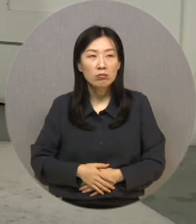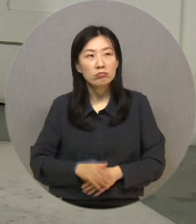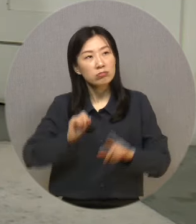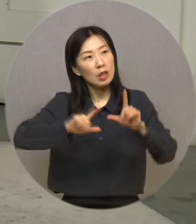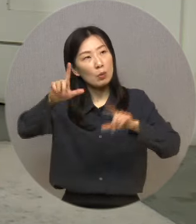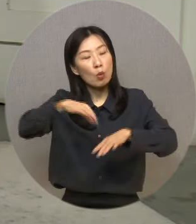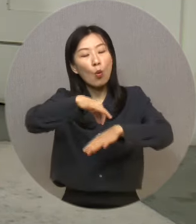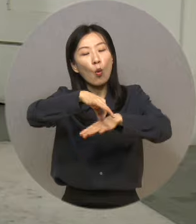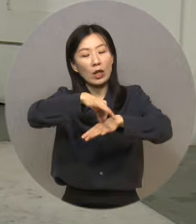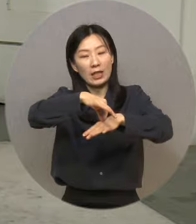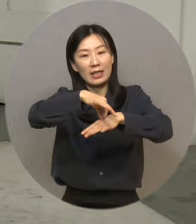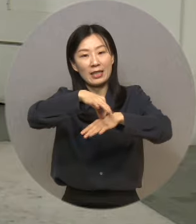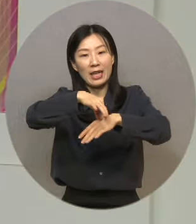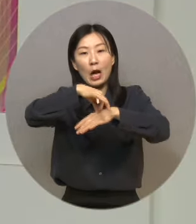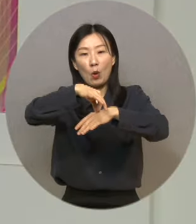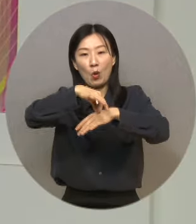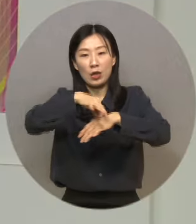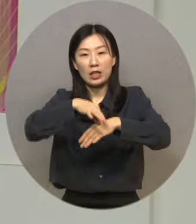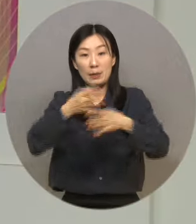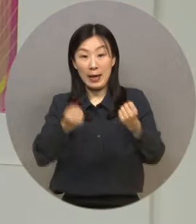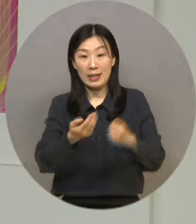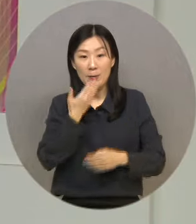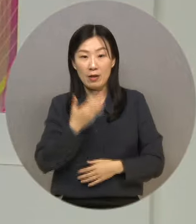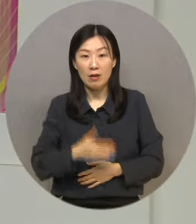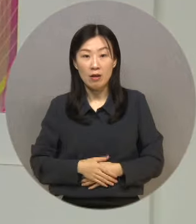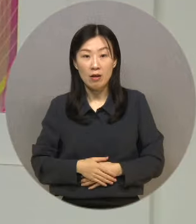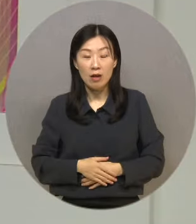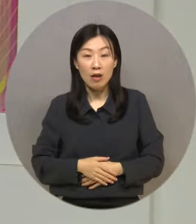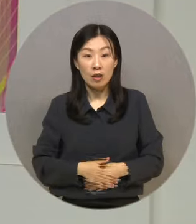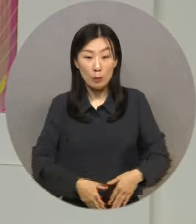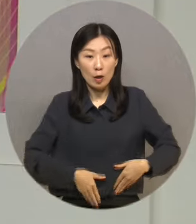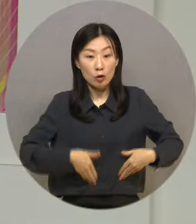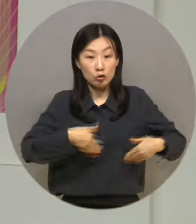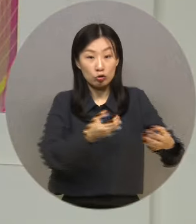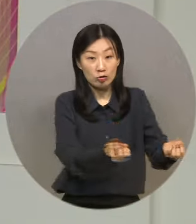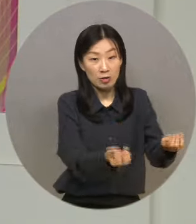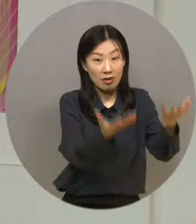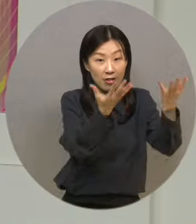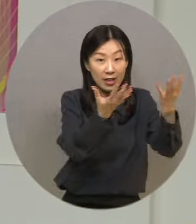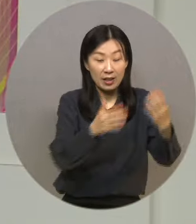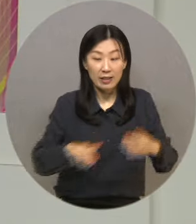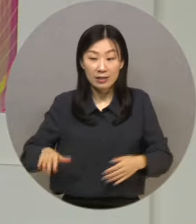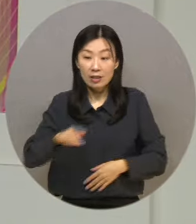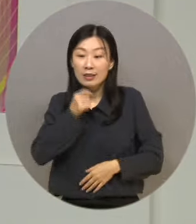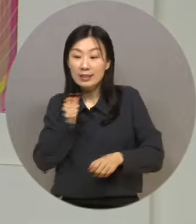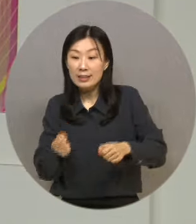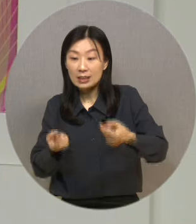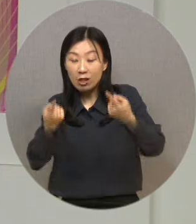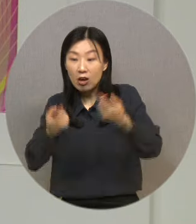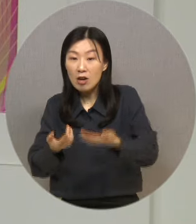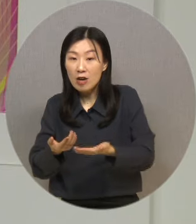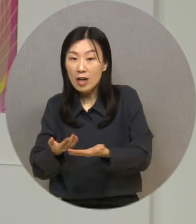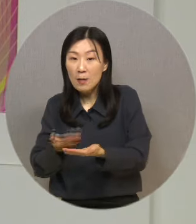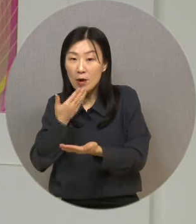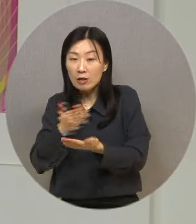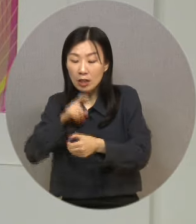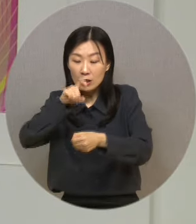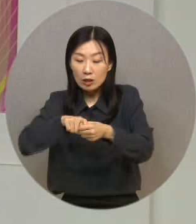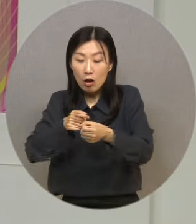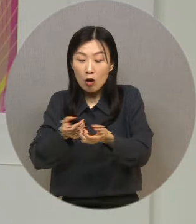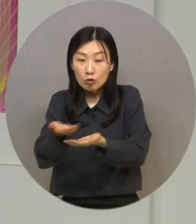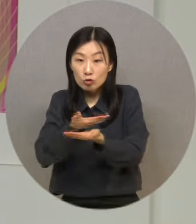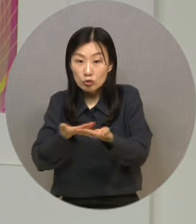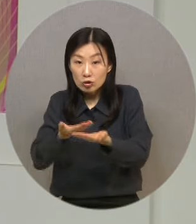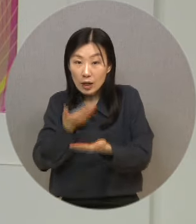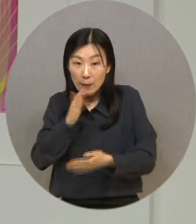먹어요. 아, 그러면은 춘절에는 만두국. 저희 설 명절에 먹는 그 떡국은 안 먹고. 뭐 만두국만